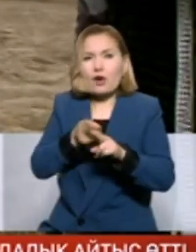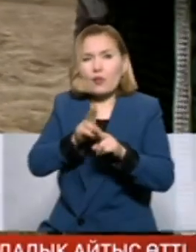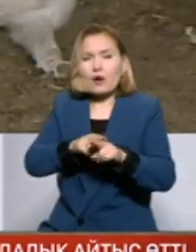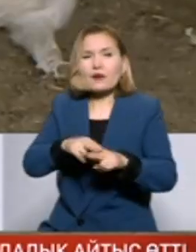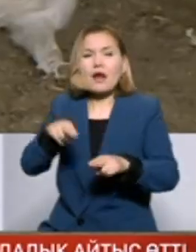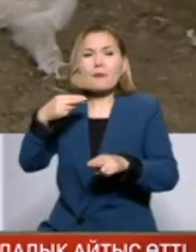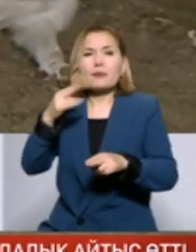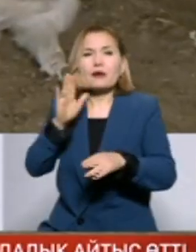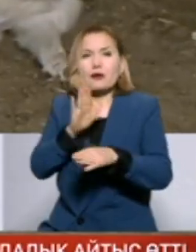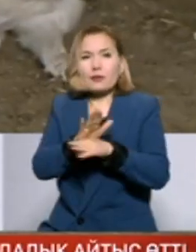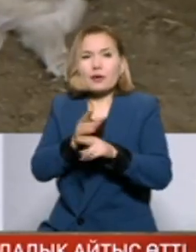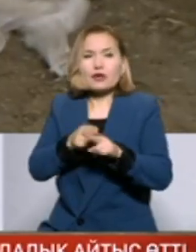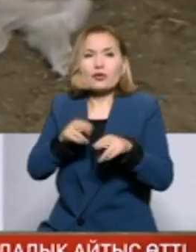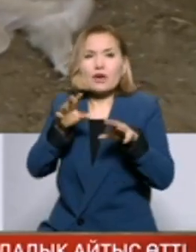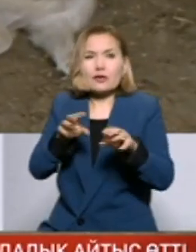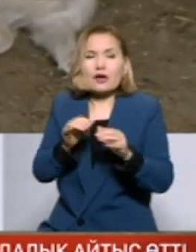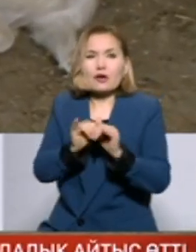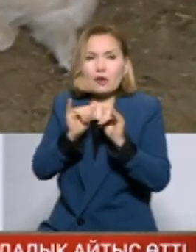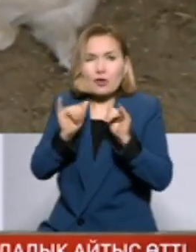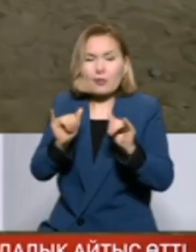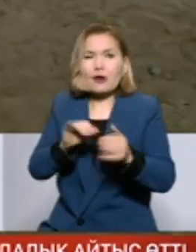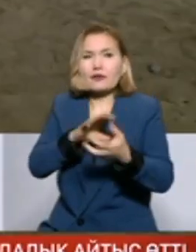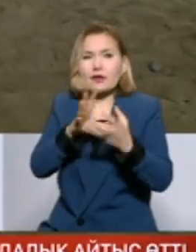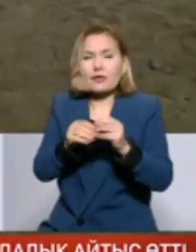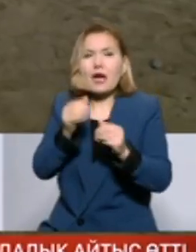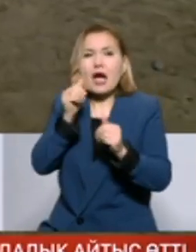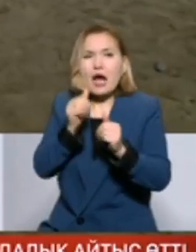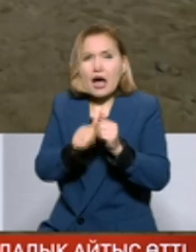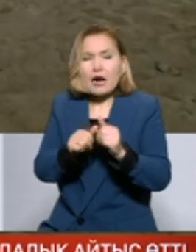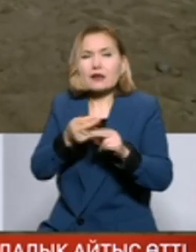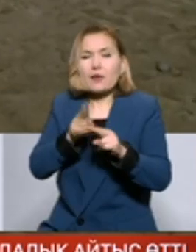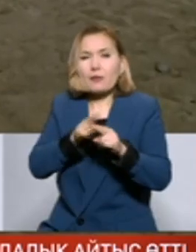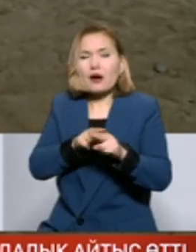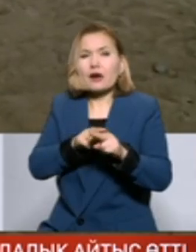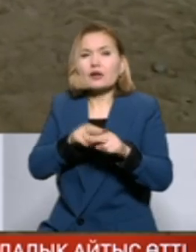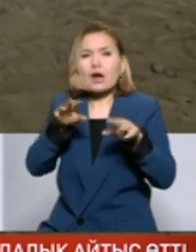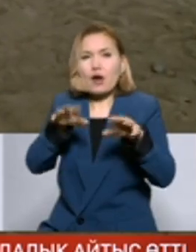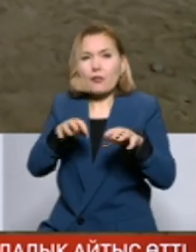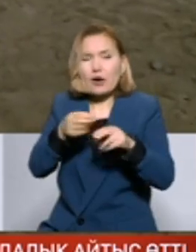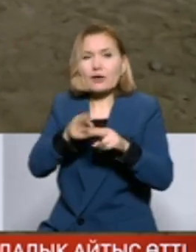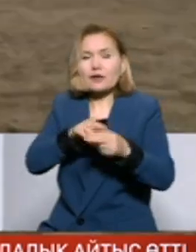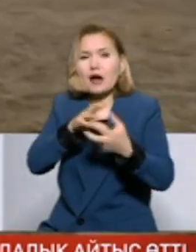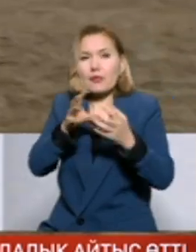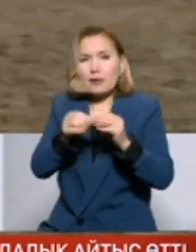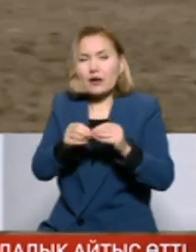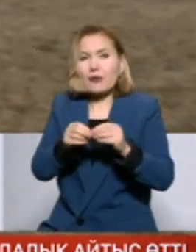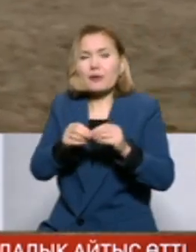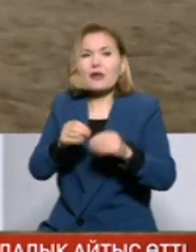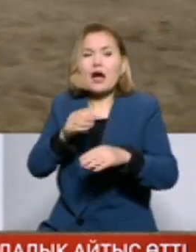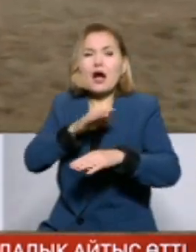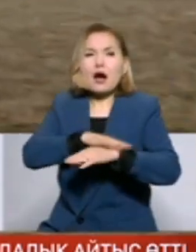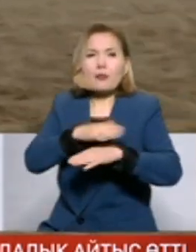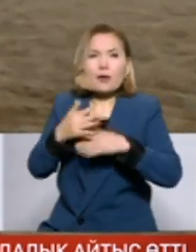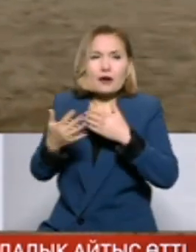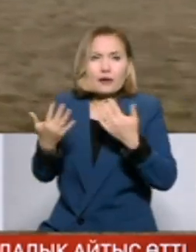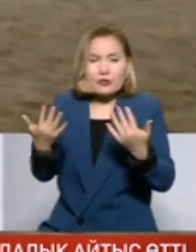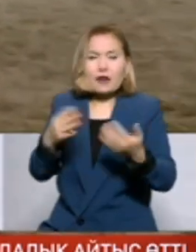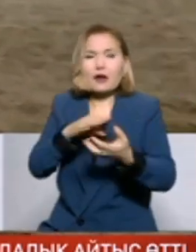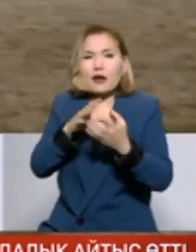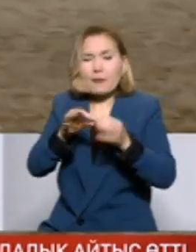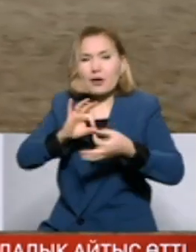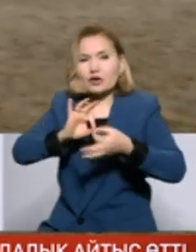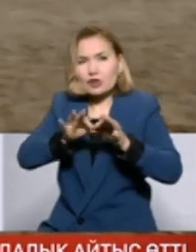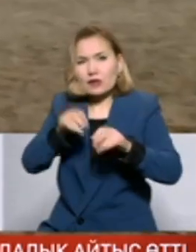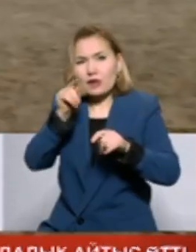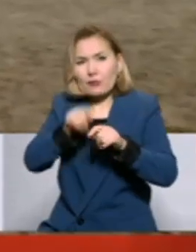орындау аясында ұйымдастырылып отыр. Мамандар әр саққұлақтың дене тұрқын, шашағын, сирақтарын тіпті тырнақтарына дейін өлшеп